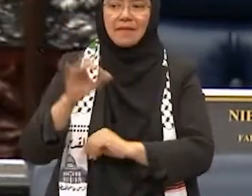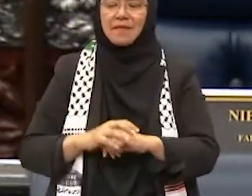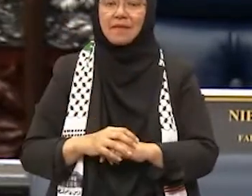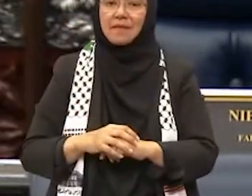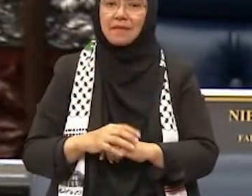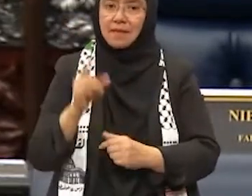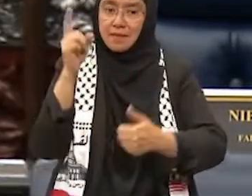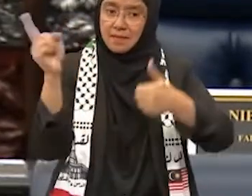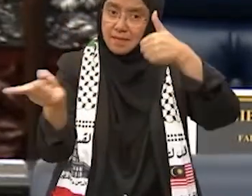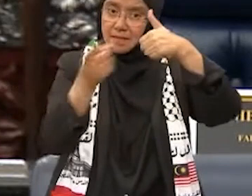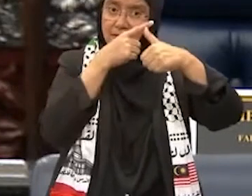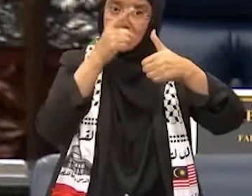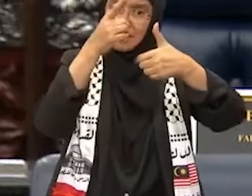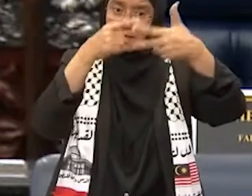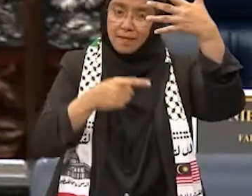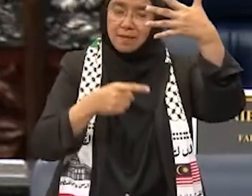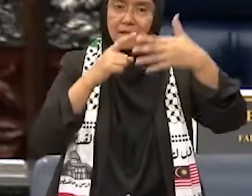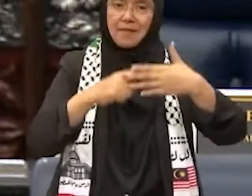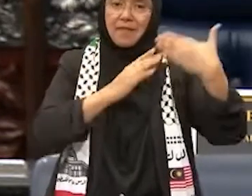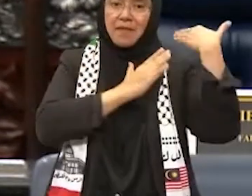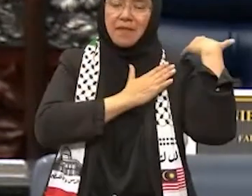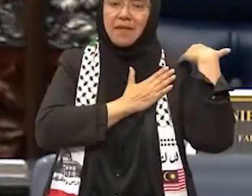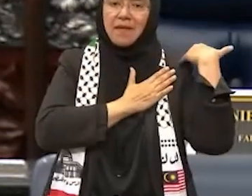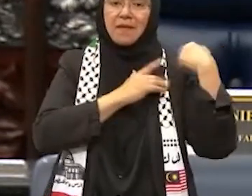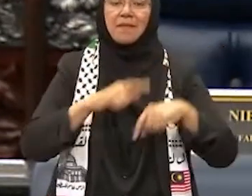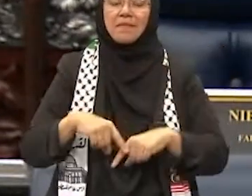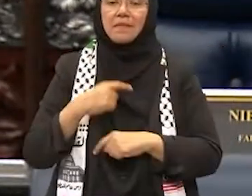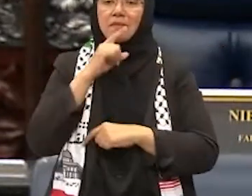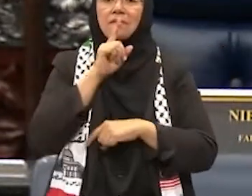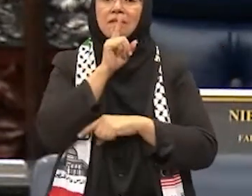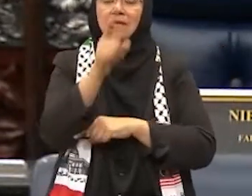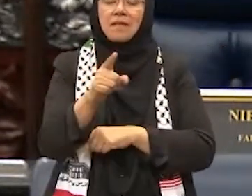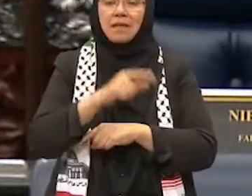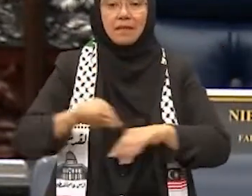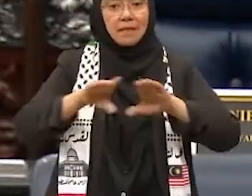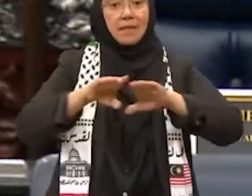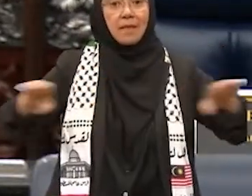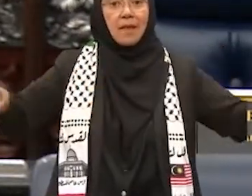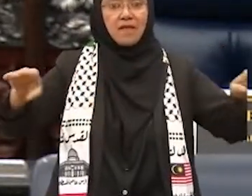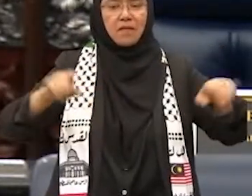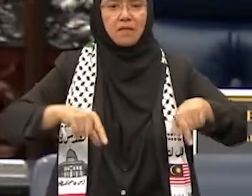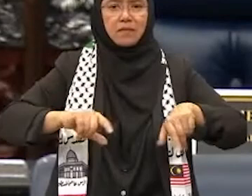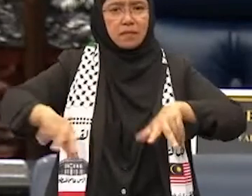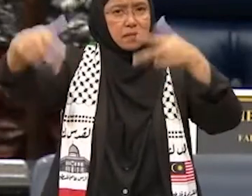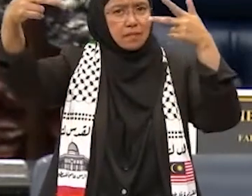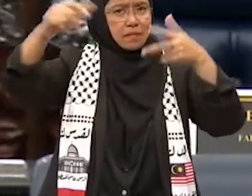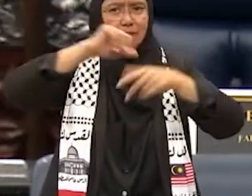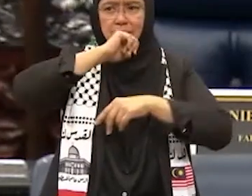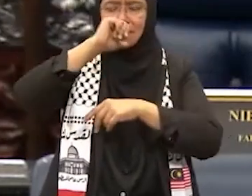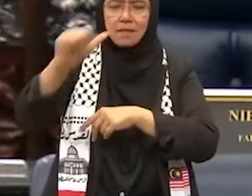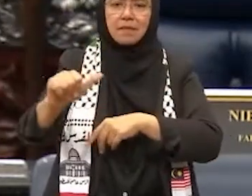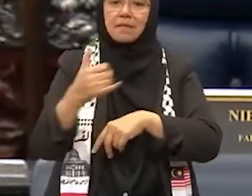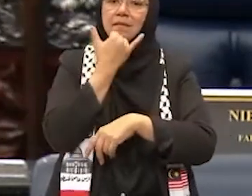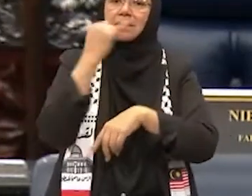utama mcmc adalah memastikan platform dalam talian tidak diguna pakai untuk sebarang pelakuan atau percubaan melakukan